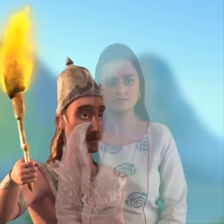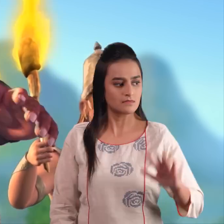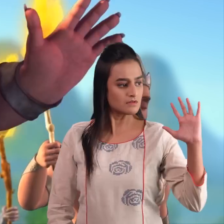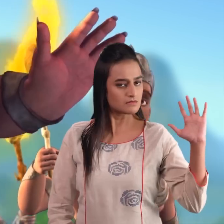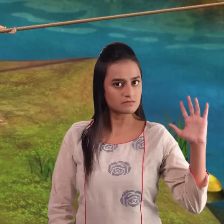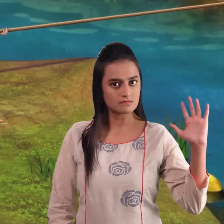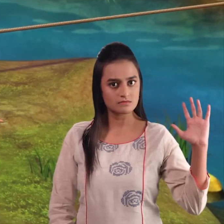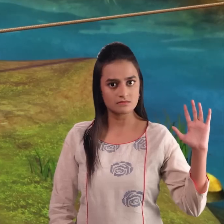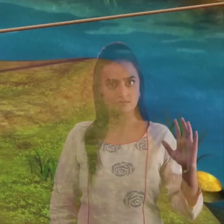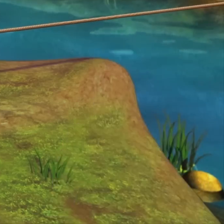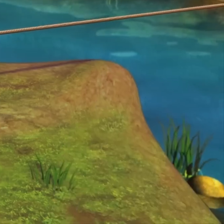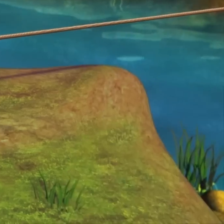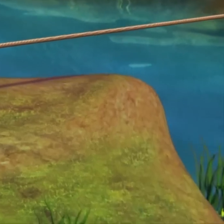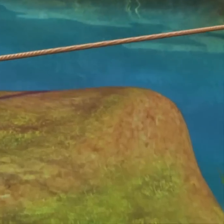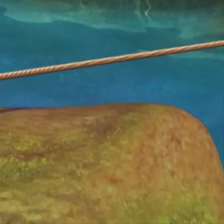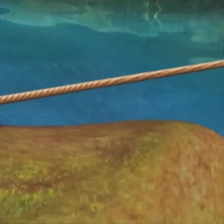ठहरो।